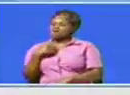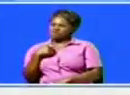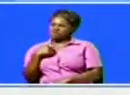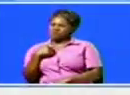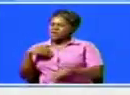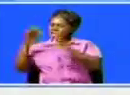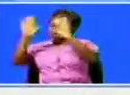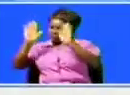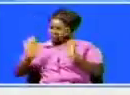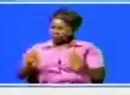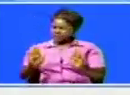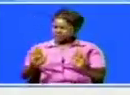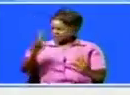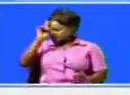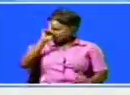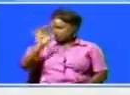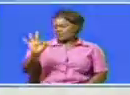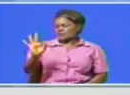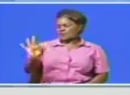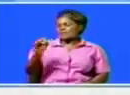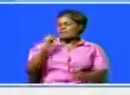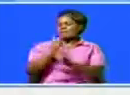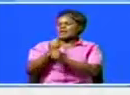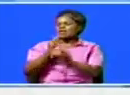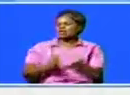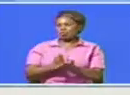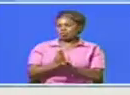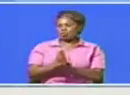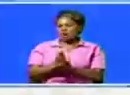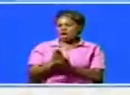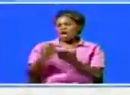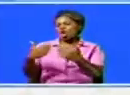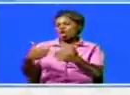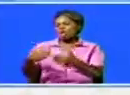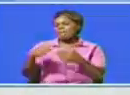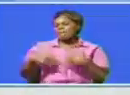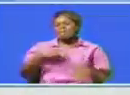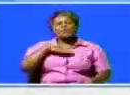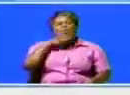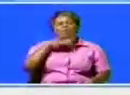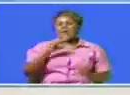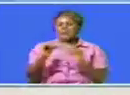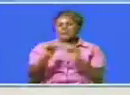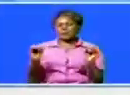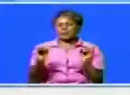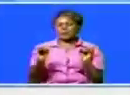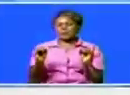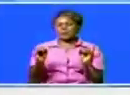La muhimu kabisa ni kuhakikisha ya kwamba hatujapoteza maisha ya watu wetu kwa njia